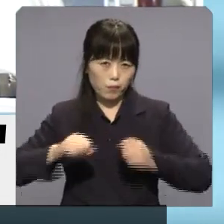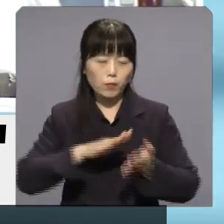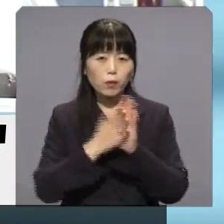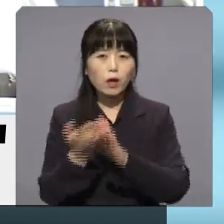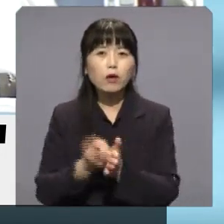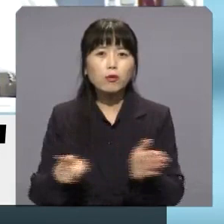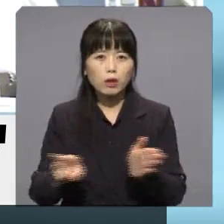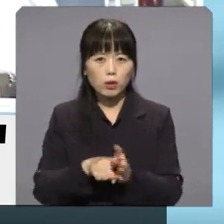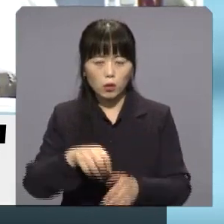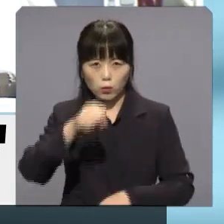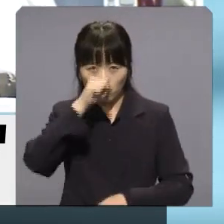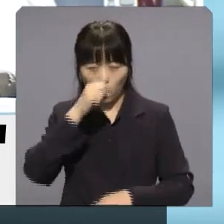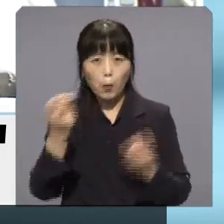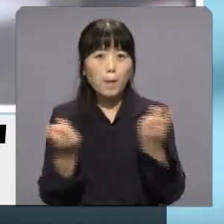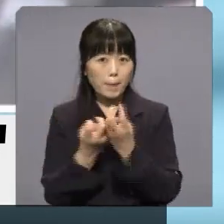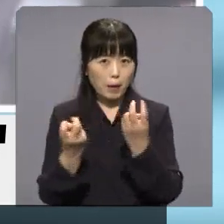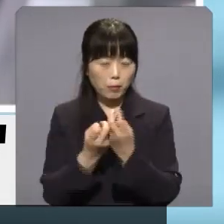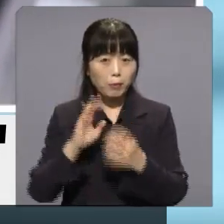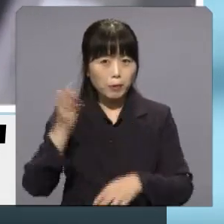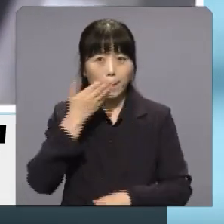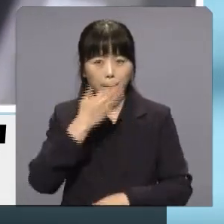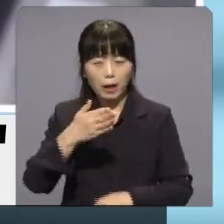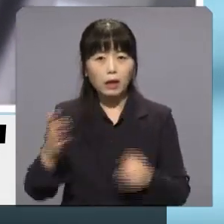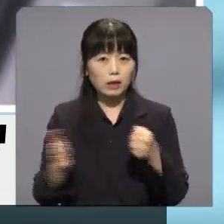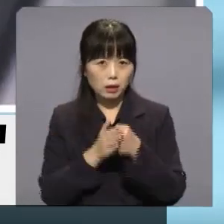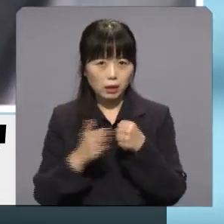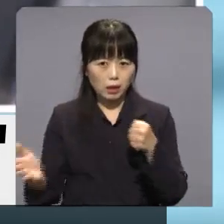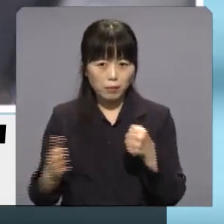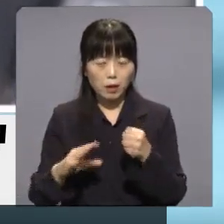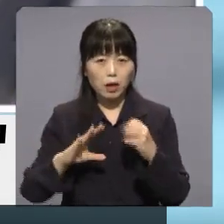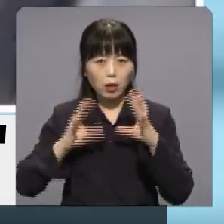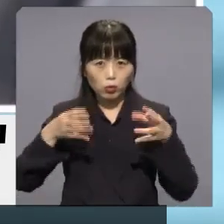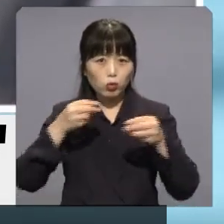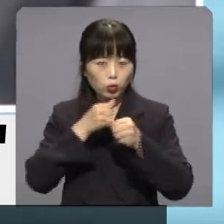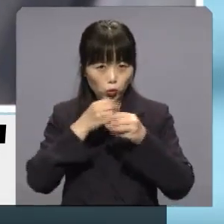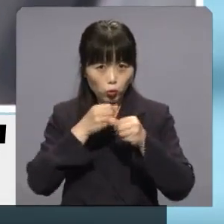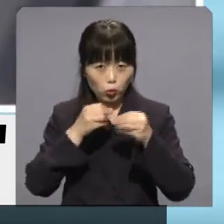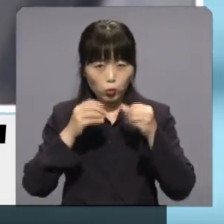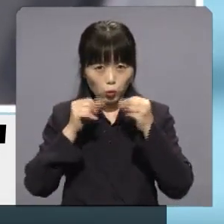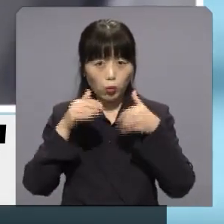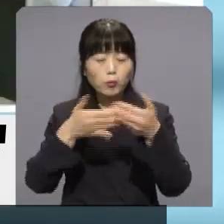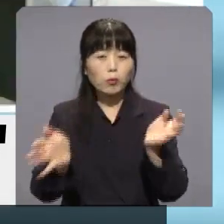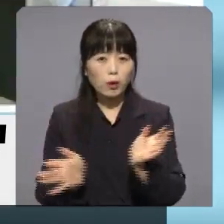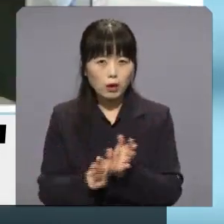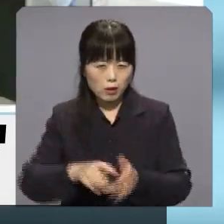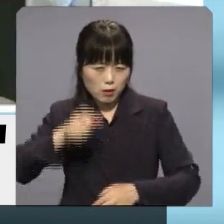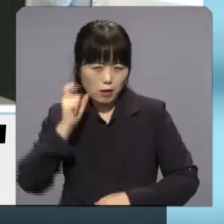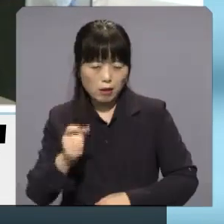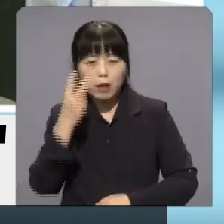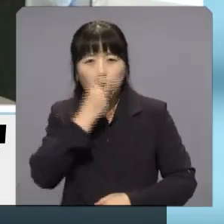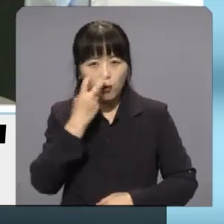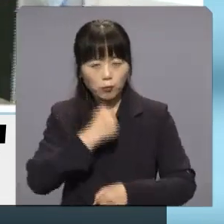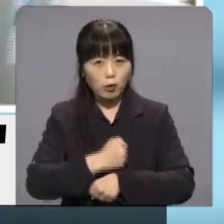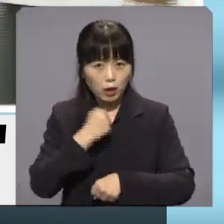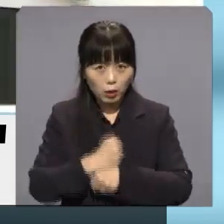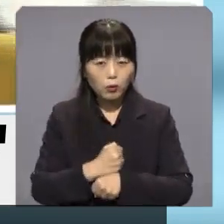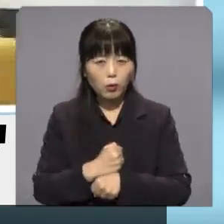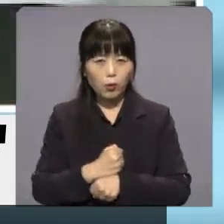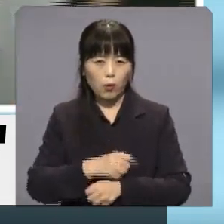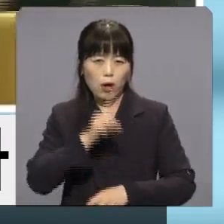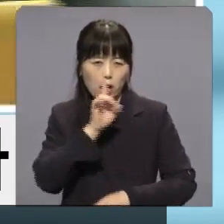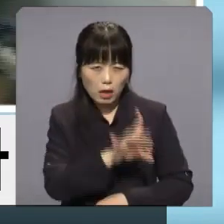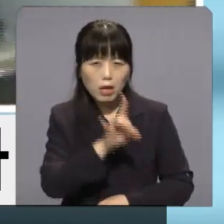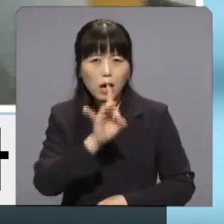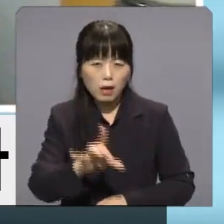그런데 유인책이 될 수 있기 때문에 아 뭐 국제부에서 좀 강력하게 좀 이거를 검토를 하셔 갖고 하나씩